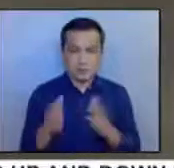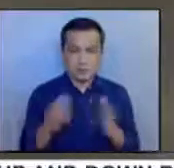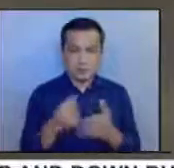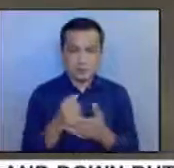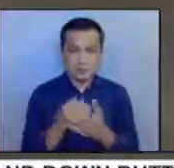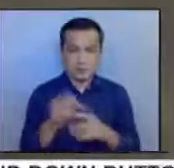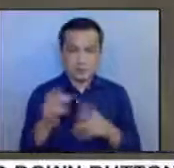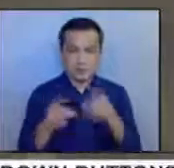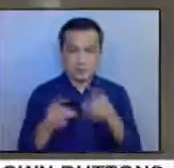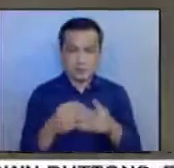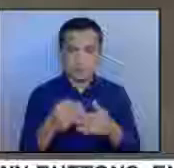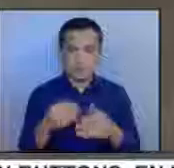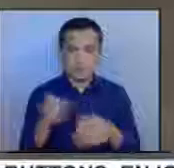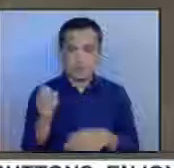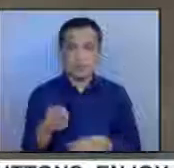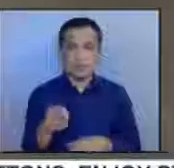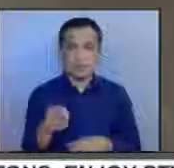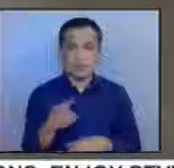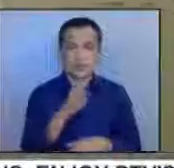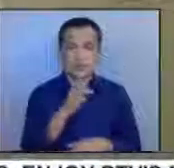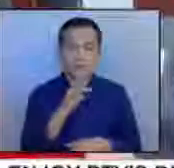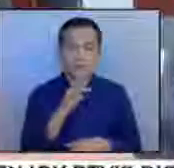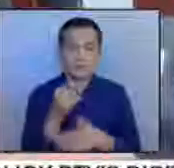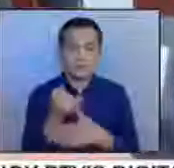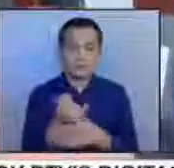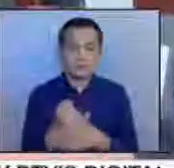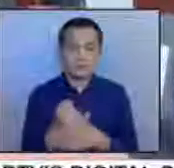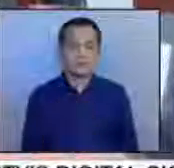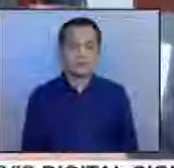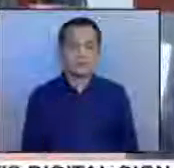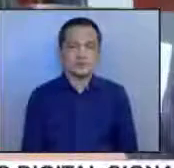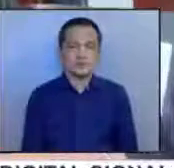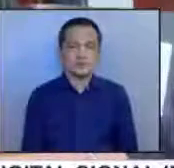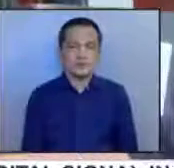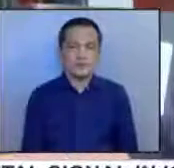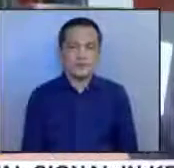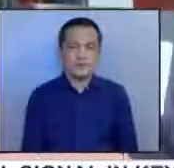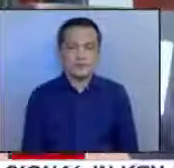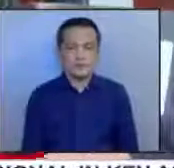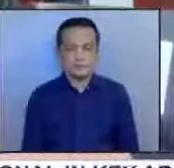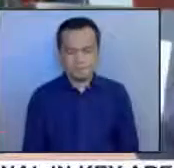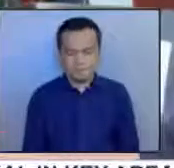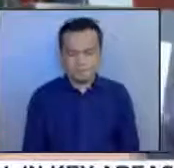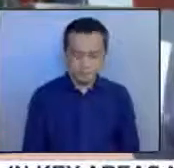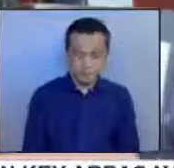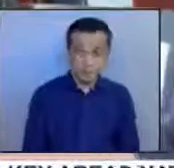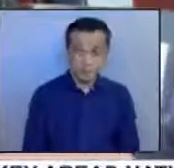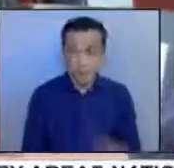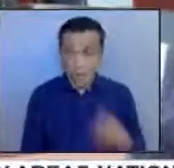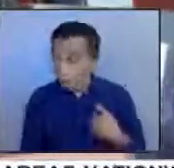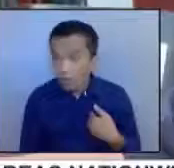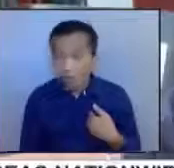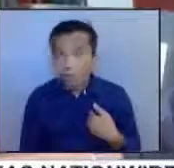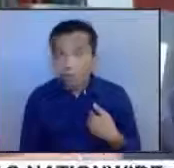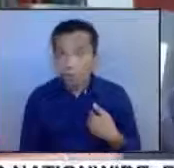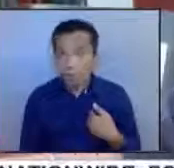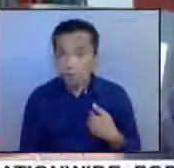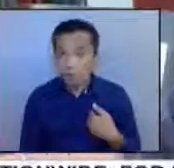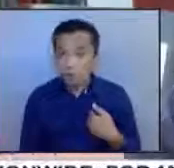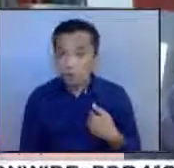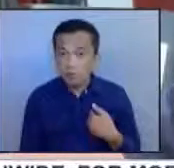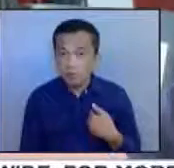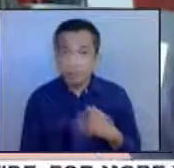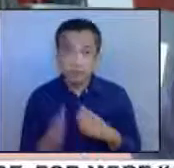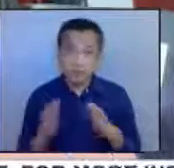pa man ipatupad ang water interruption. Para sa akin, wala nang problema dahil kumbaga, nakapaghanda na ako, hindi